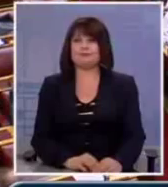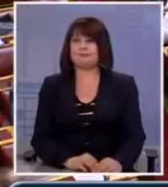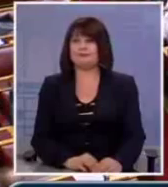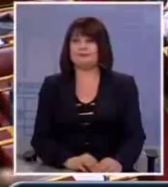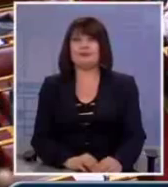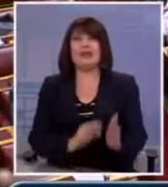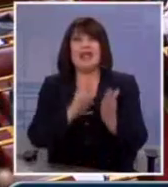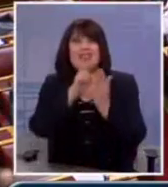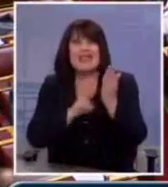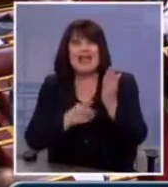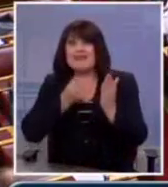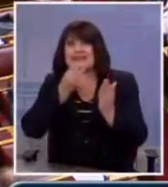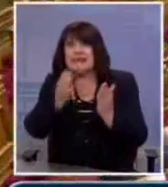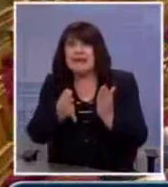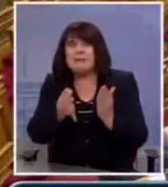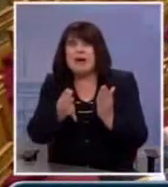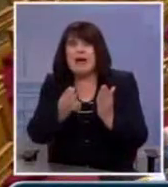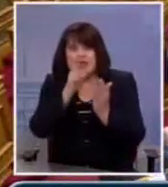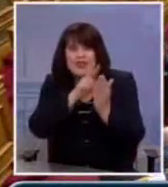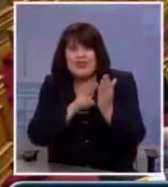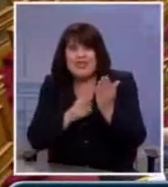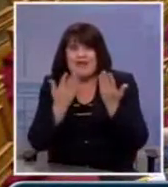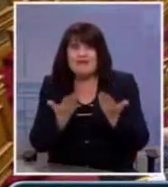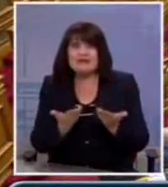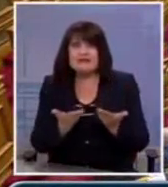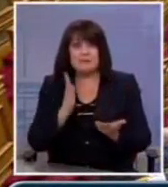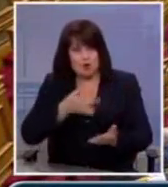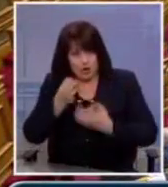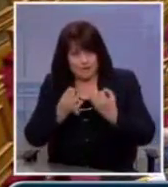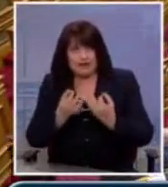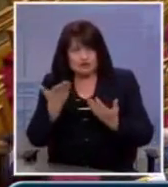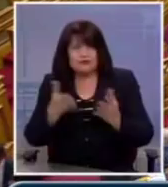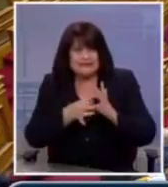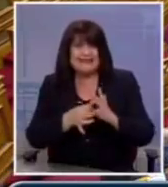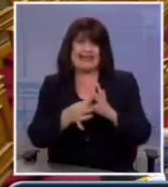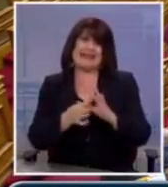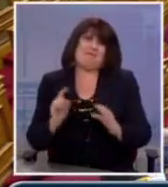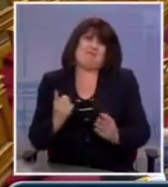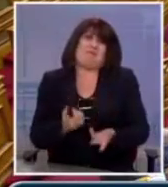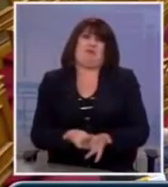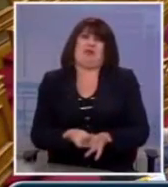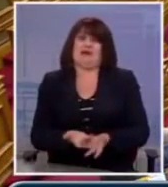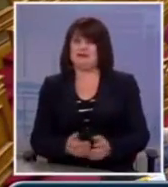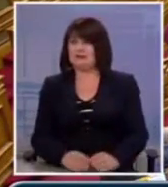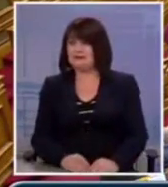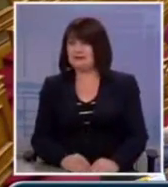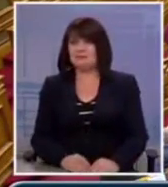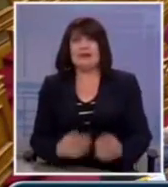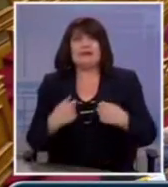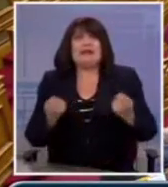Διαβάστε αυτό που είπα. Εκεί από τα έδρανα τα υπουργικά. Μπορώ να μιλήσω. Συνεχίστε, αλλά μην μου κάνετε. Ναι, εγώ τι να κάνω,